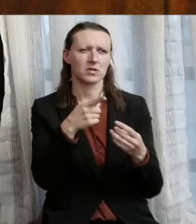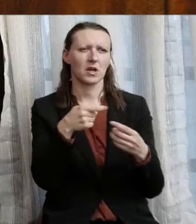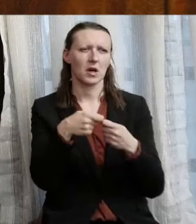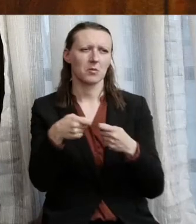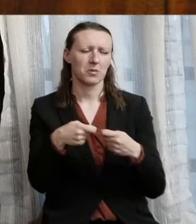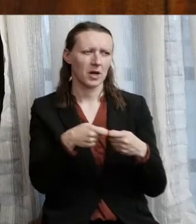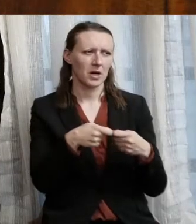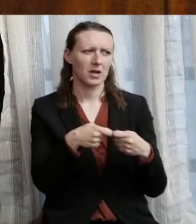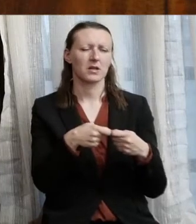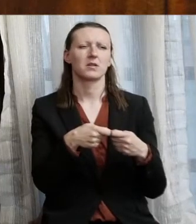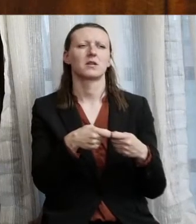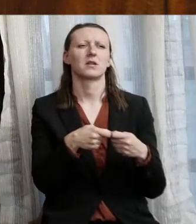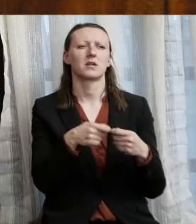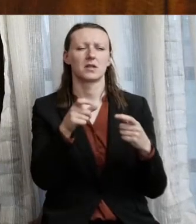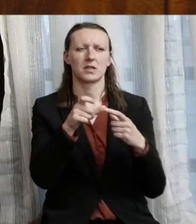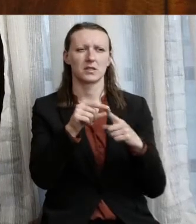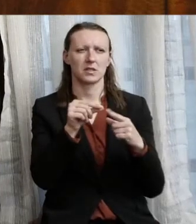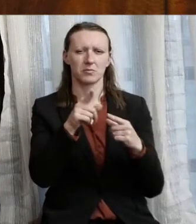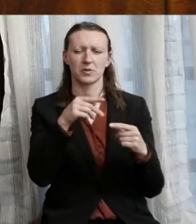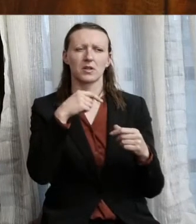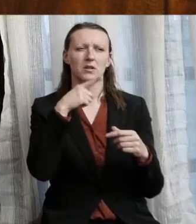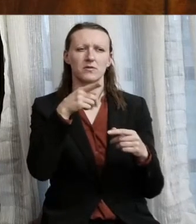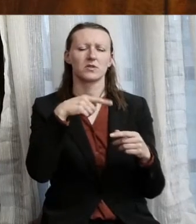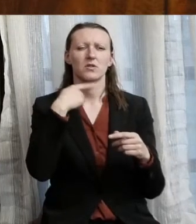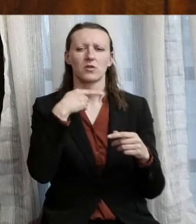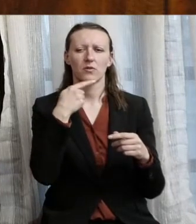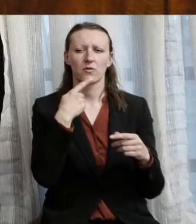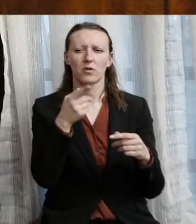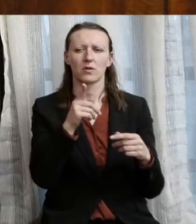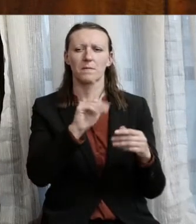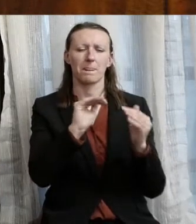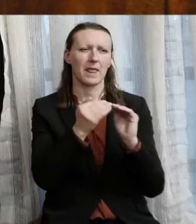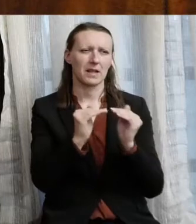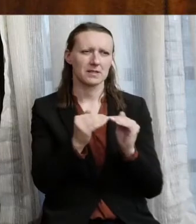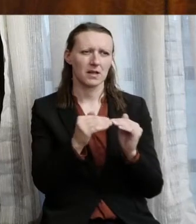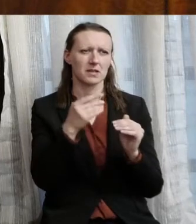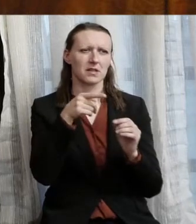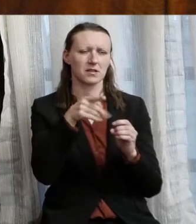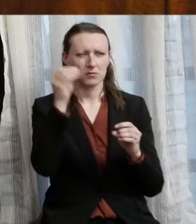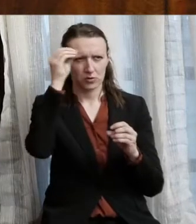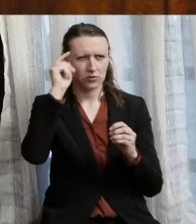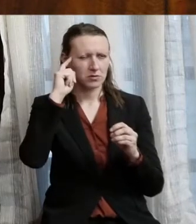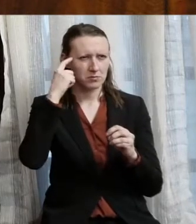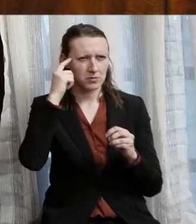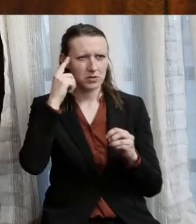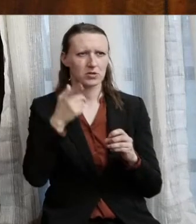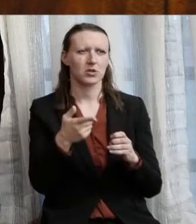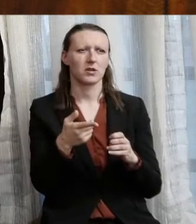koalicijskim partnerima SDP-a iznosili ste neslaganje sa tim stručnim